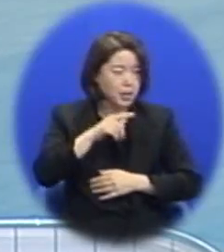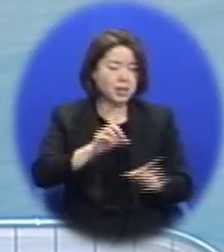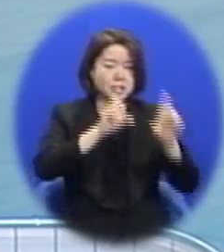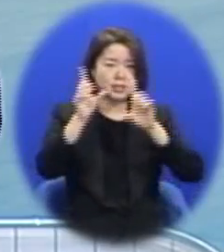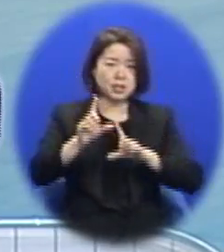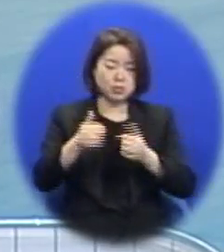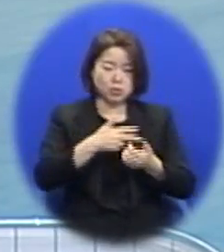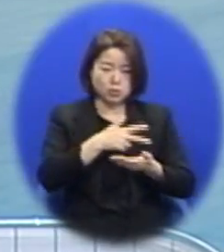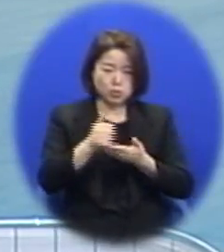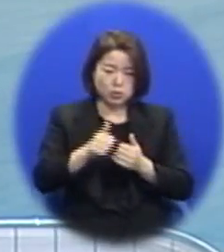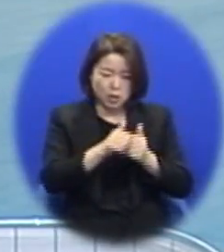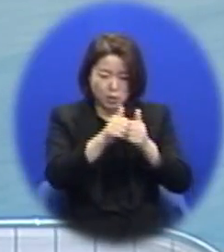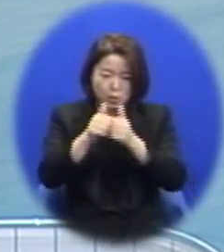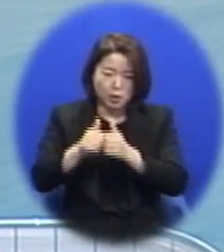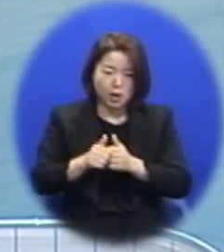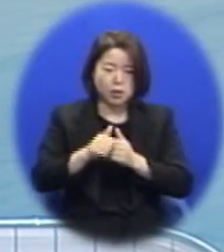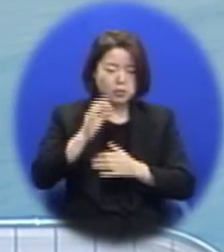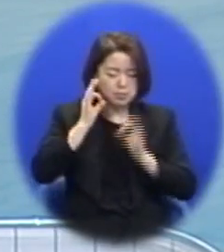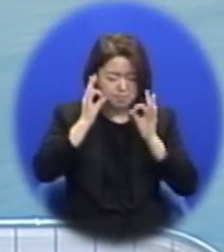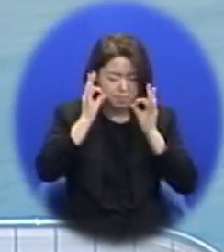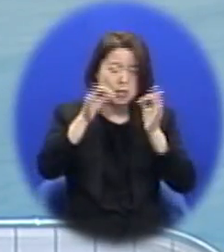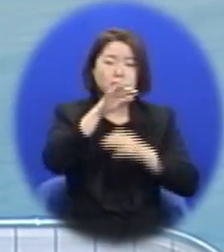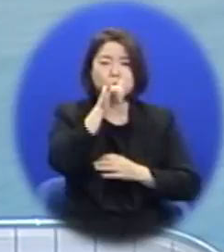보려고 애를 썼어요.